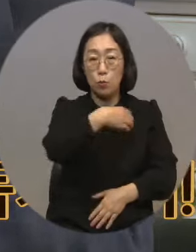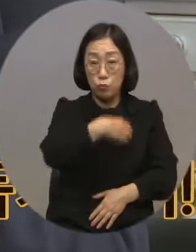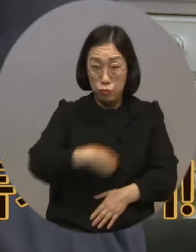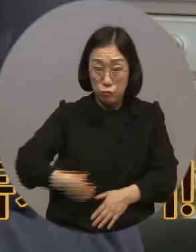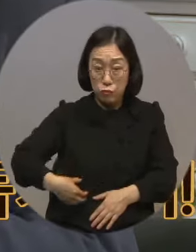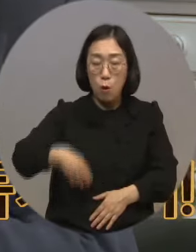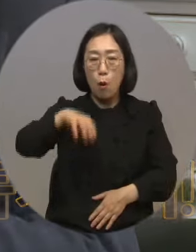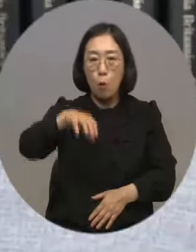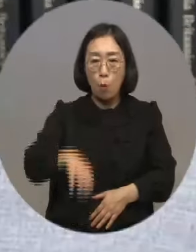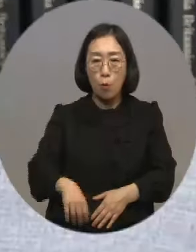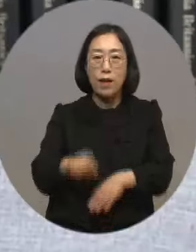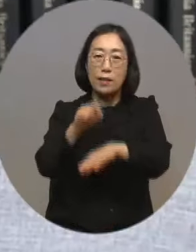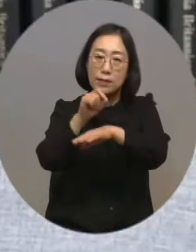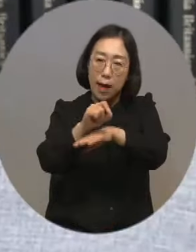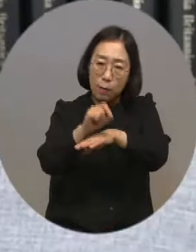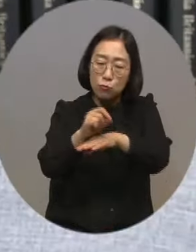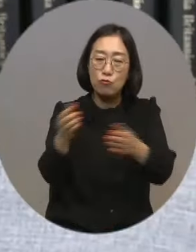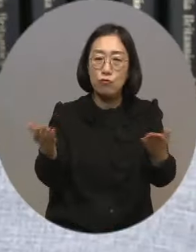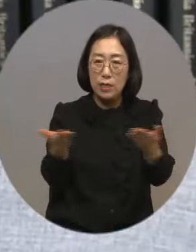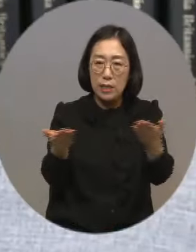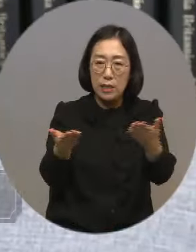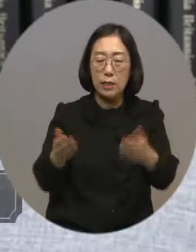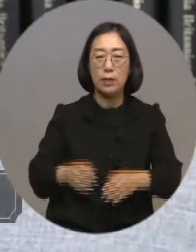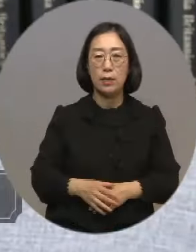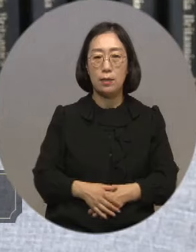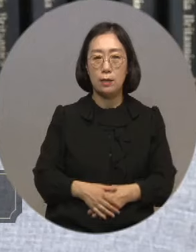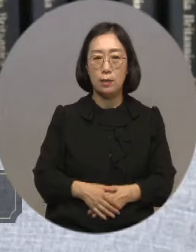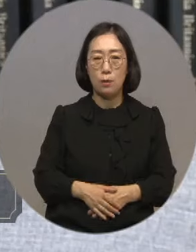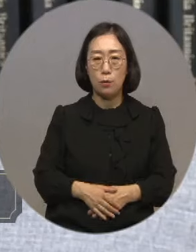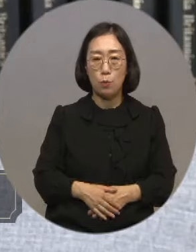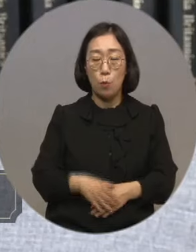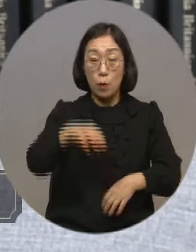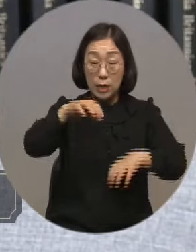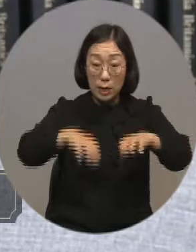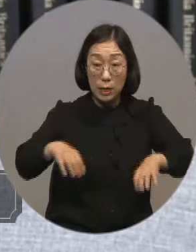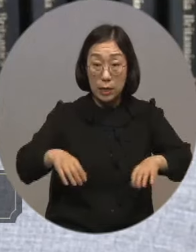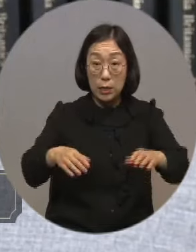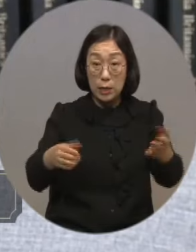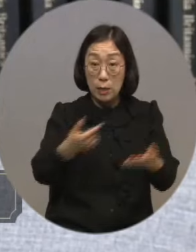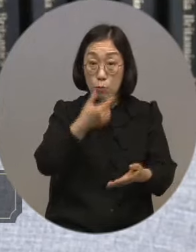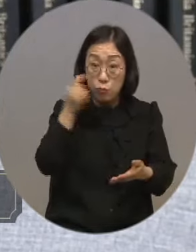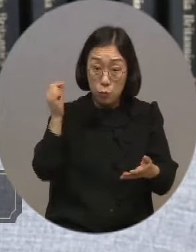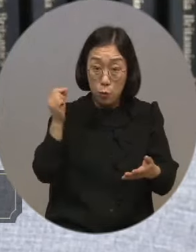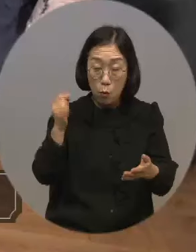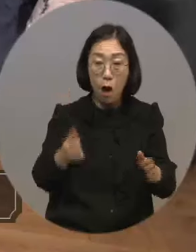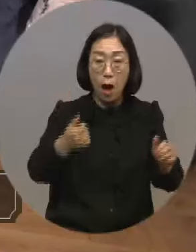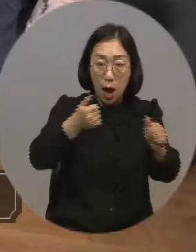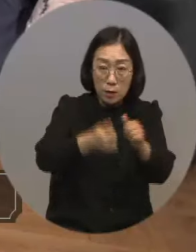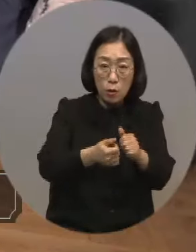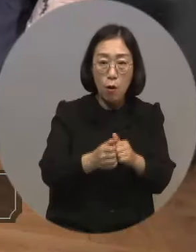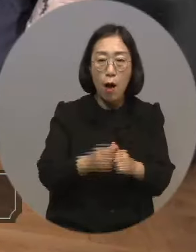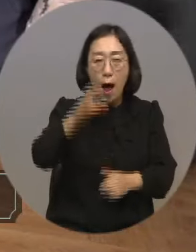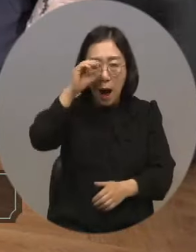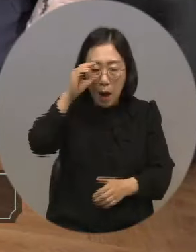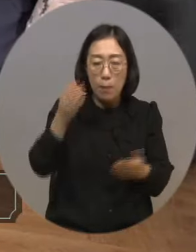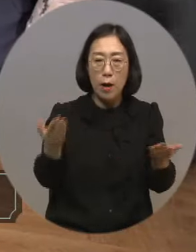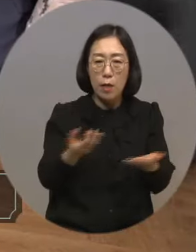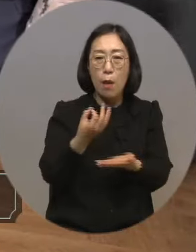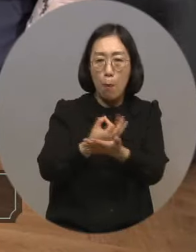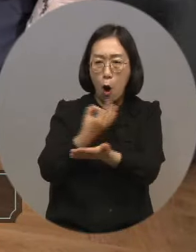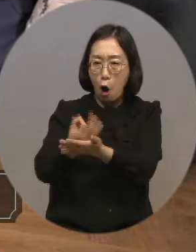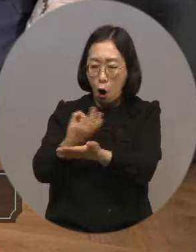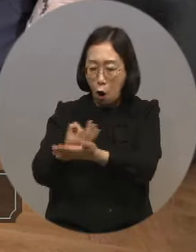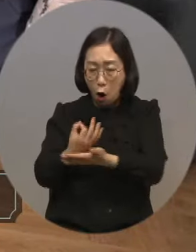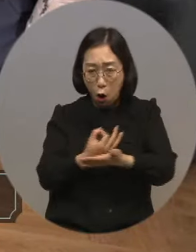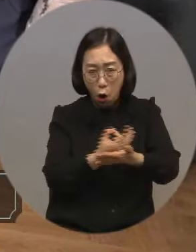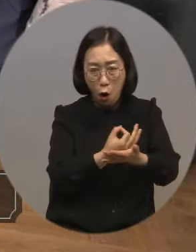사무보조 알바를 하고 야. 그 다음에는 또 이웃에 일손이 부족하다면 가서 도와줘서 그렇게 해서 고정비를